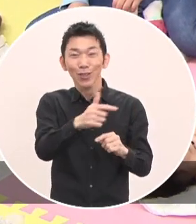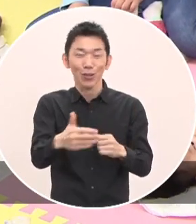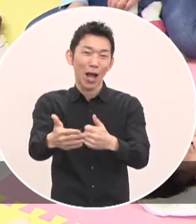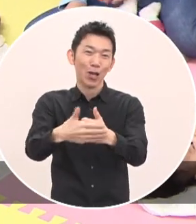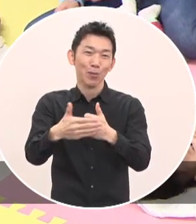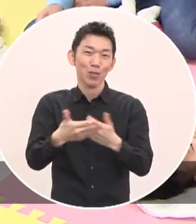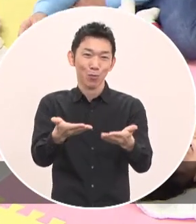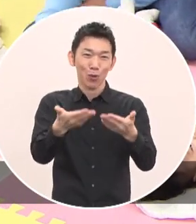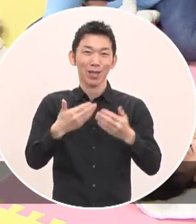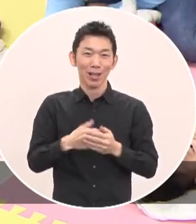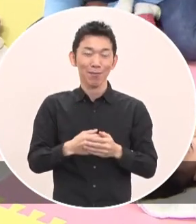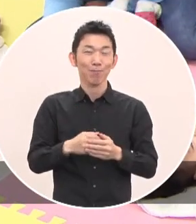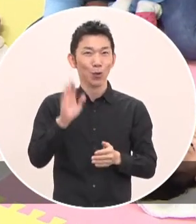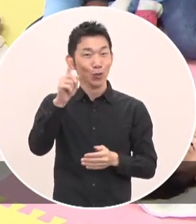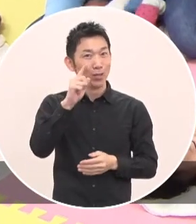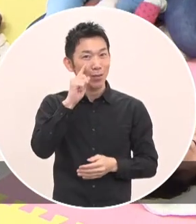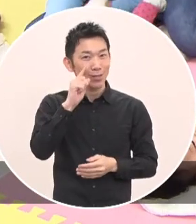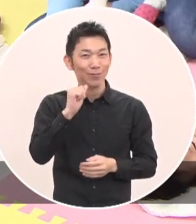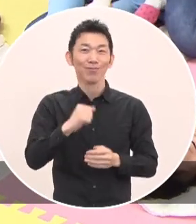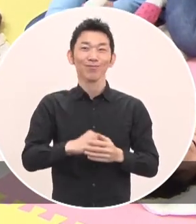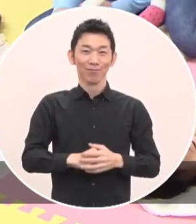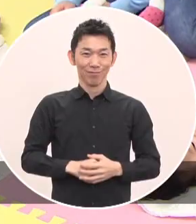でとりあえず分